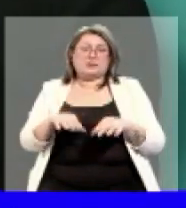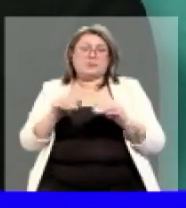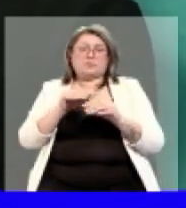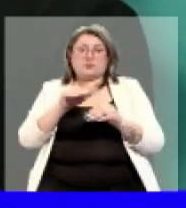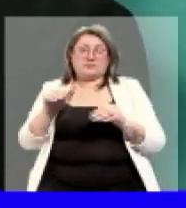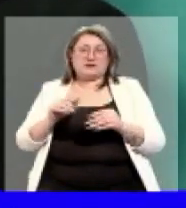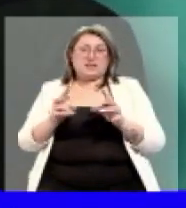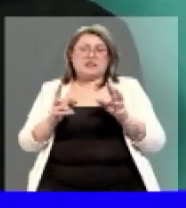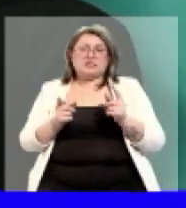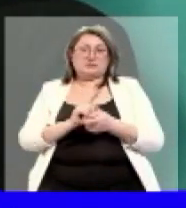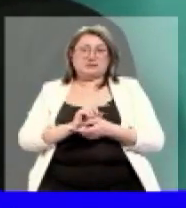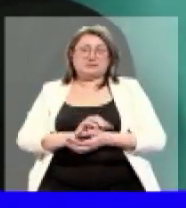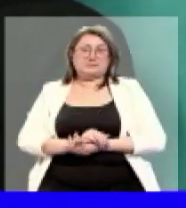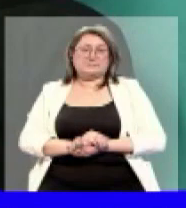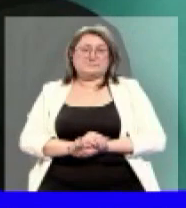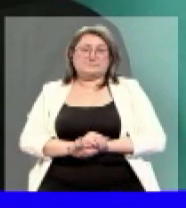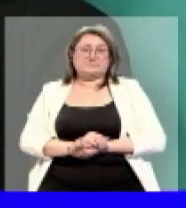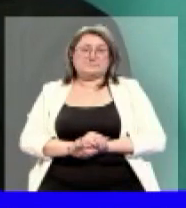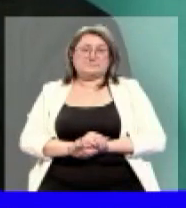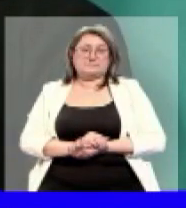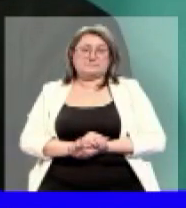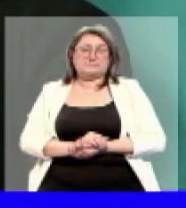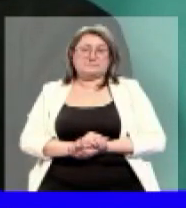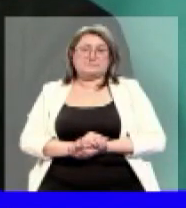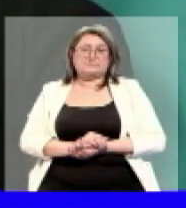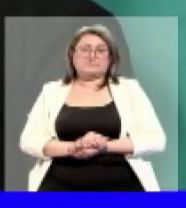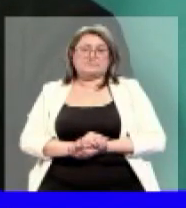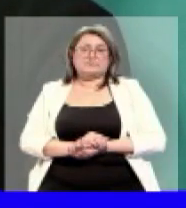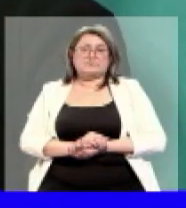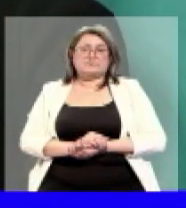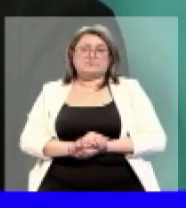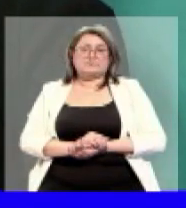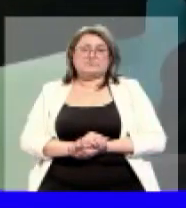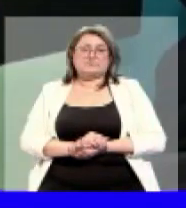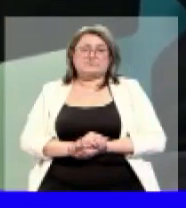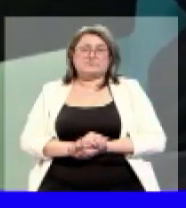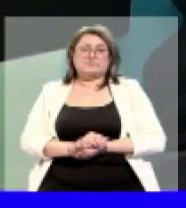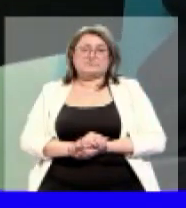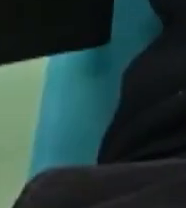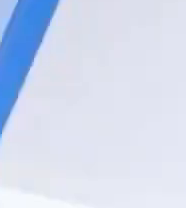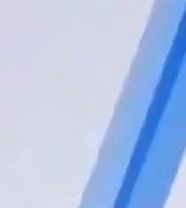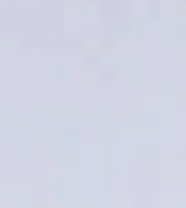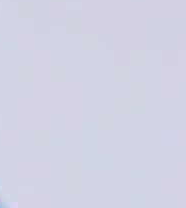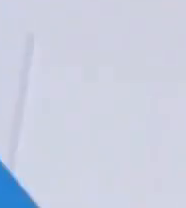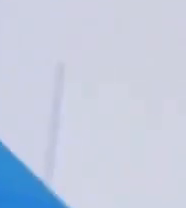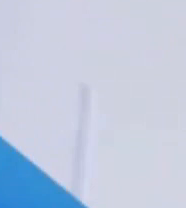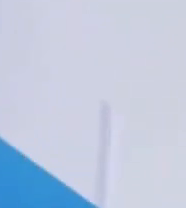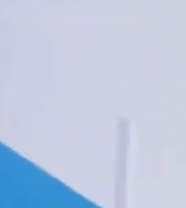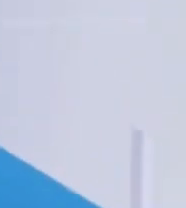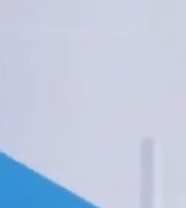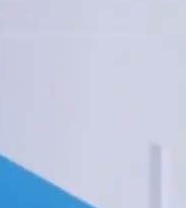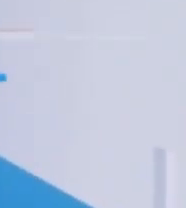мәселесі көтеріліп отыр. Қосымша бюджет қаражаты жылына 848 миллион теңге деп белгіленген.